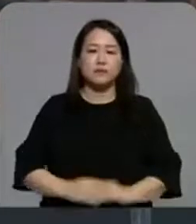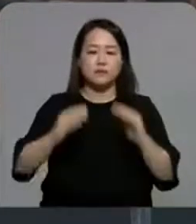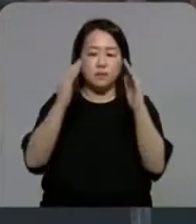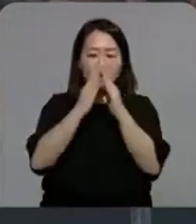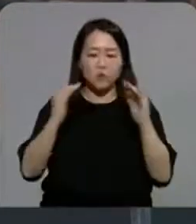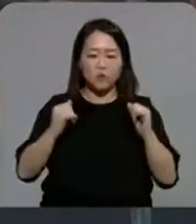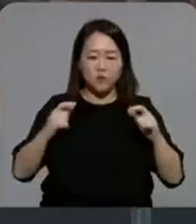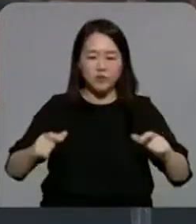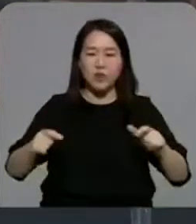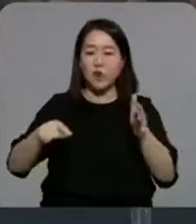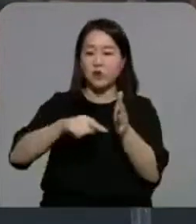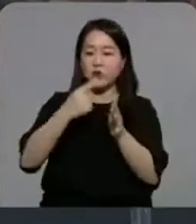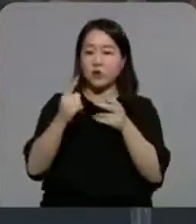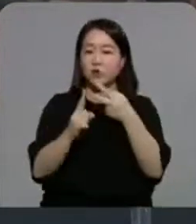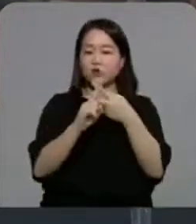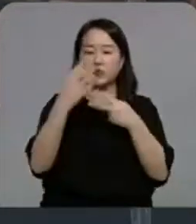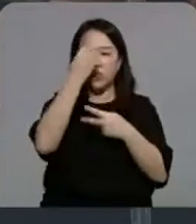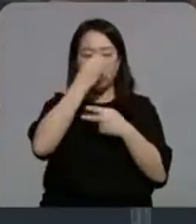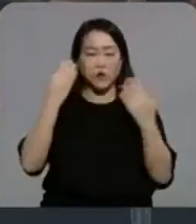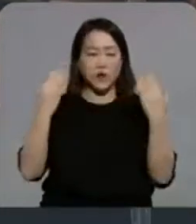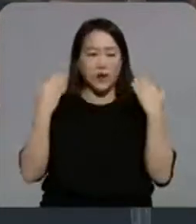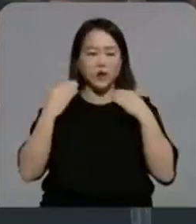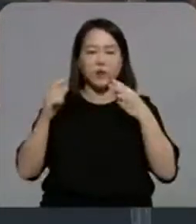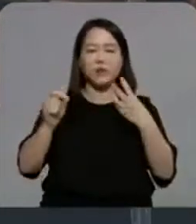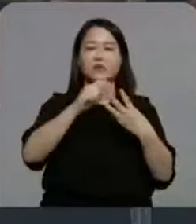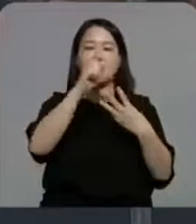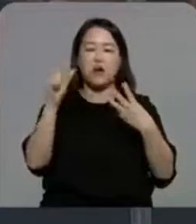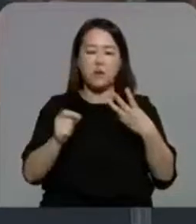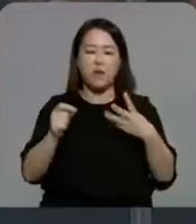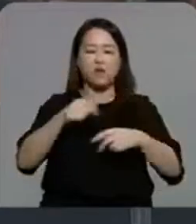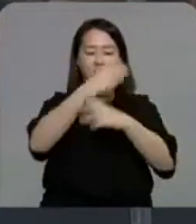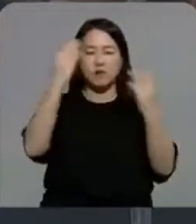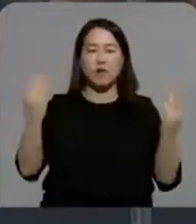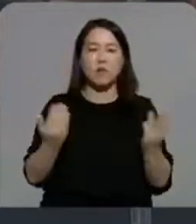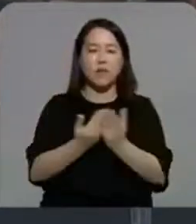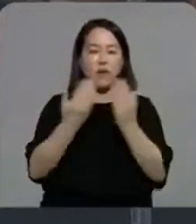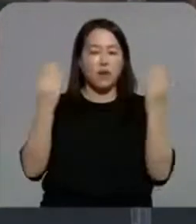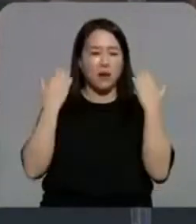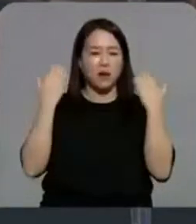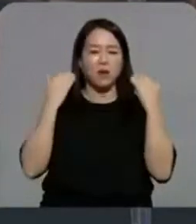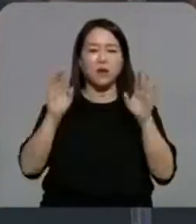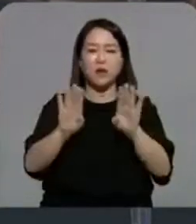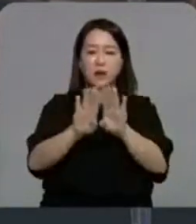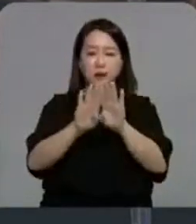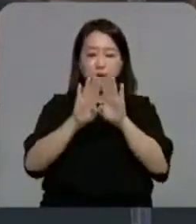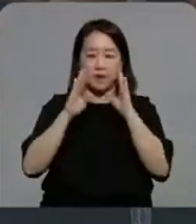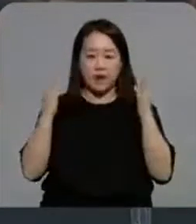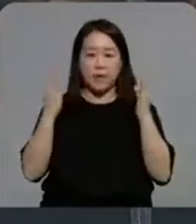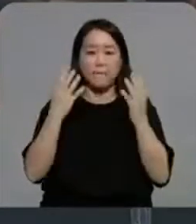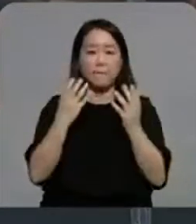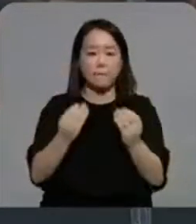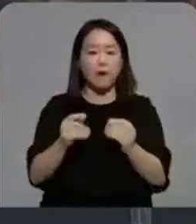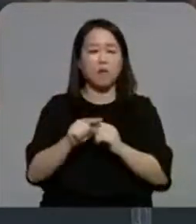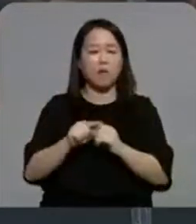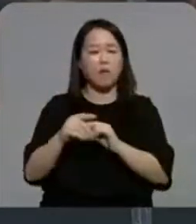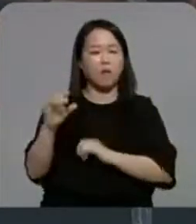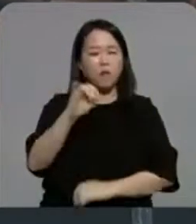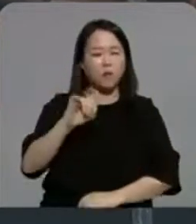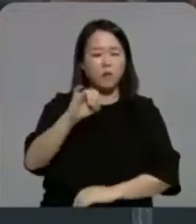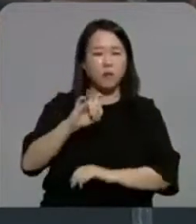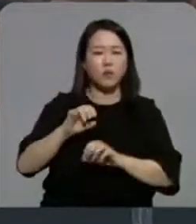전북 지역 초중고도 3월 새학기를 맞아 전면 등교 개학에 들어갔습니다. 오미크론 확산에 대한 우려가 적지